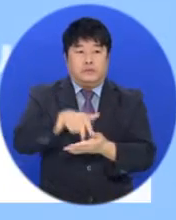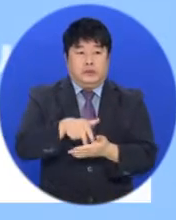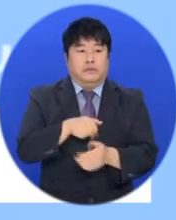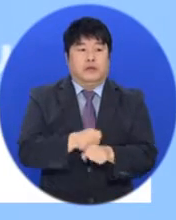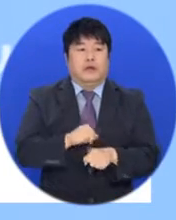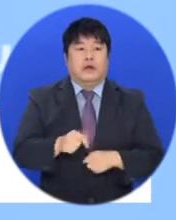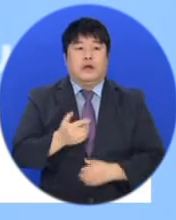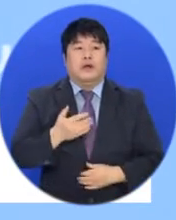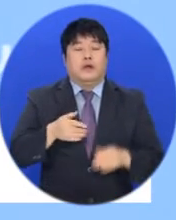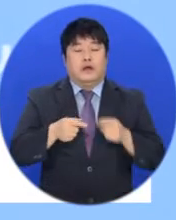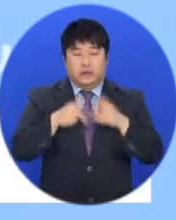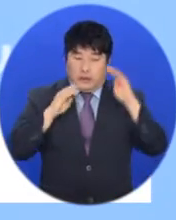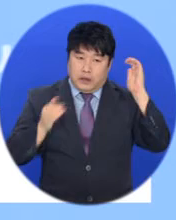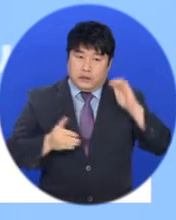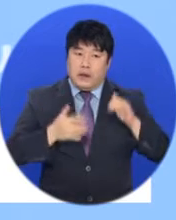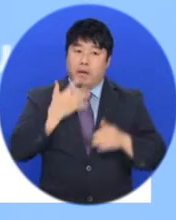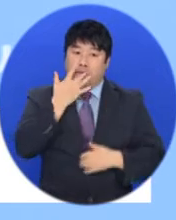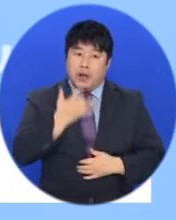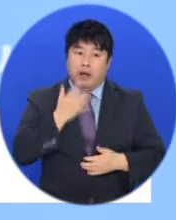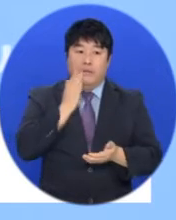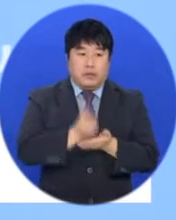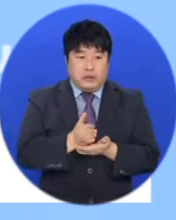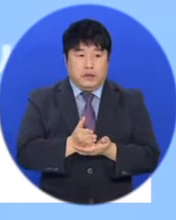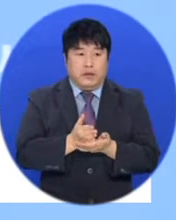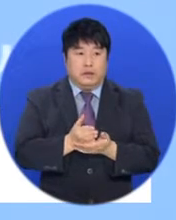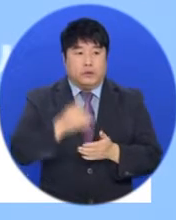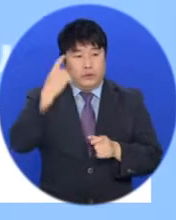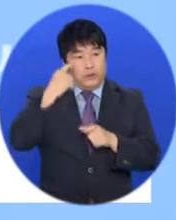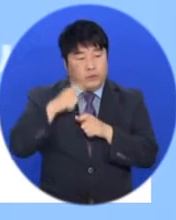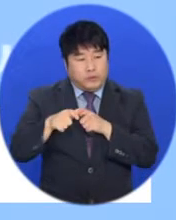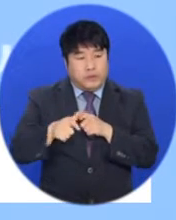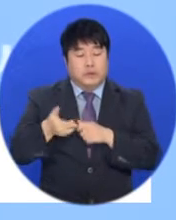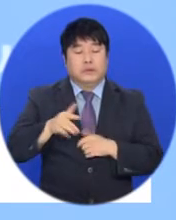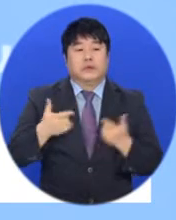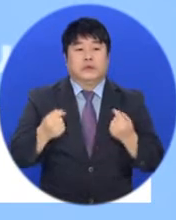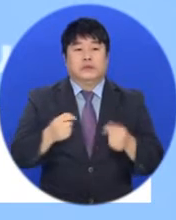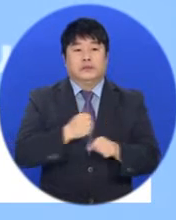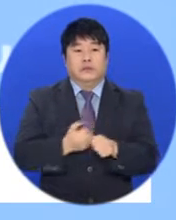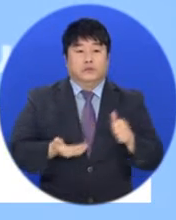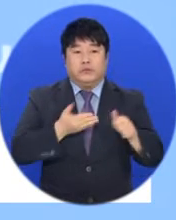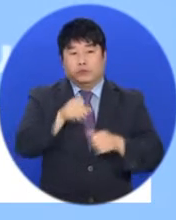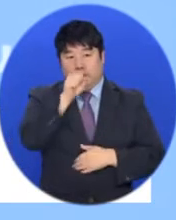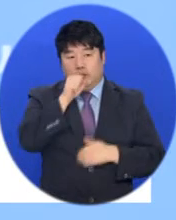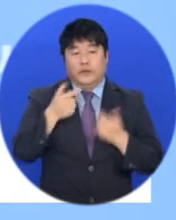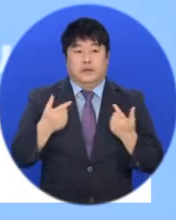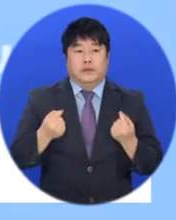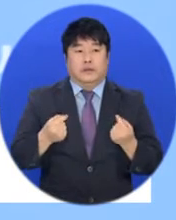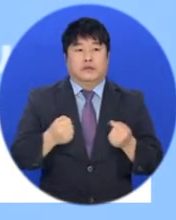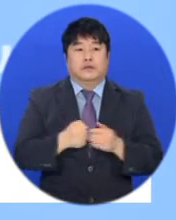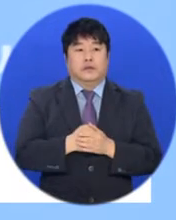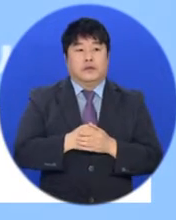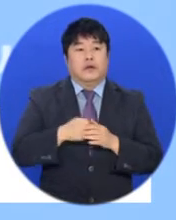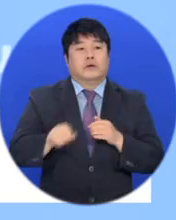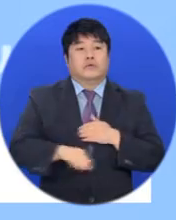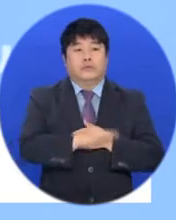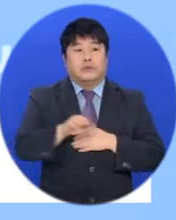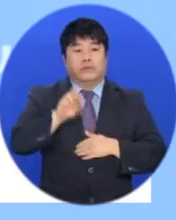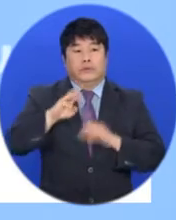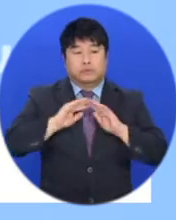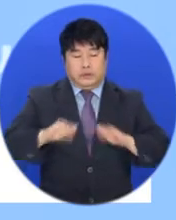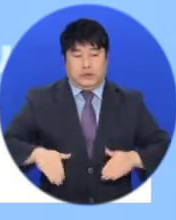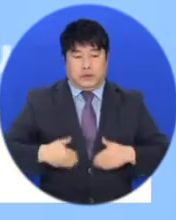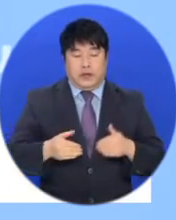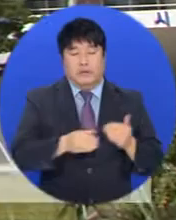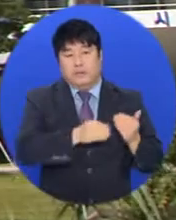뺄까 말까까지 가지고 마지막까지 논의를 많이 했습니다. 그래도 같이 해주는 게 좋겠다. 애들이 어지럽던 광주시 현남을